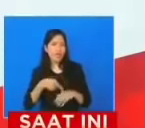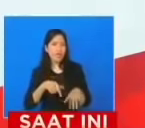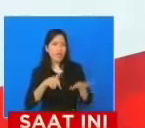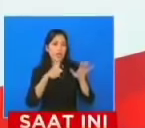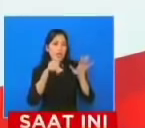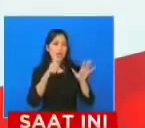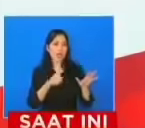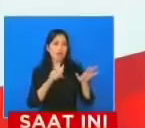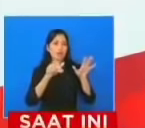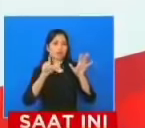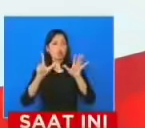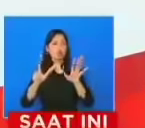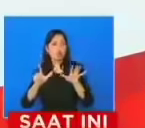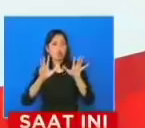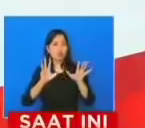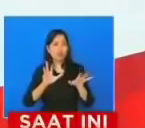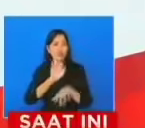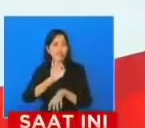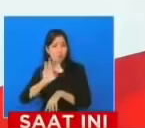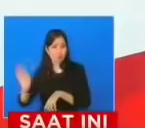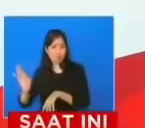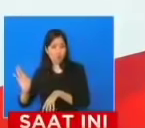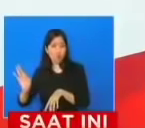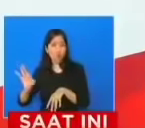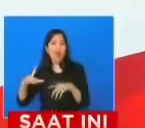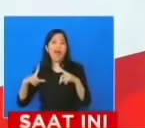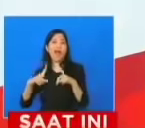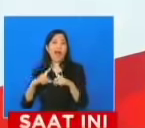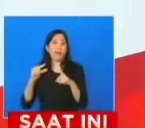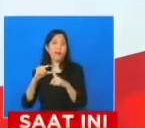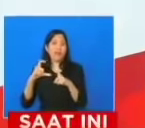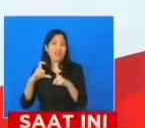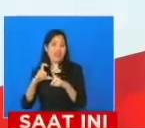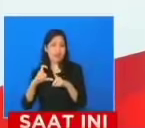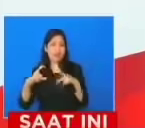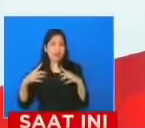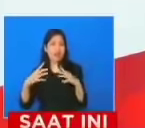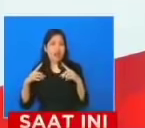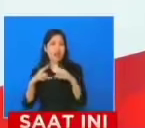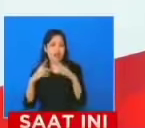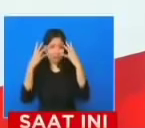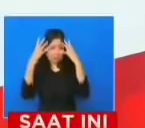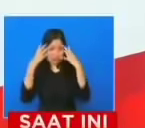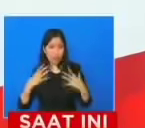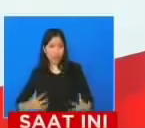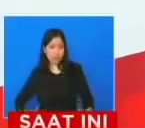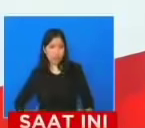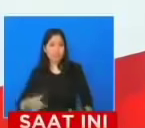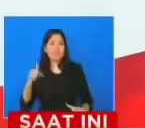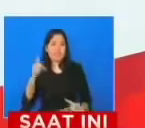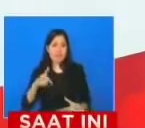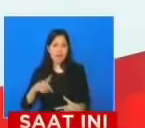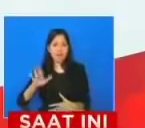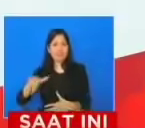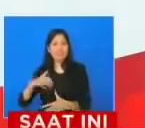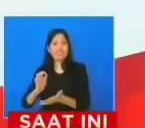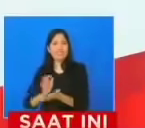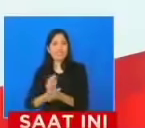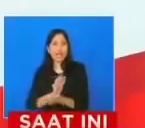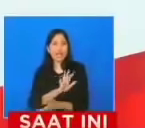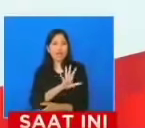679.000 APD diadakan. Stok masih tersisa lebih dari